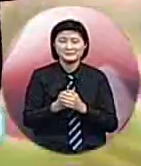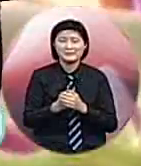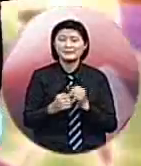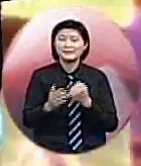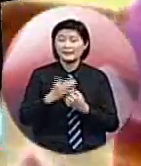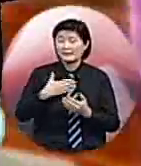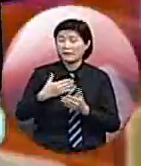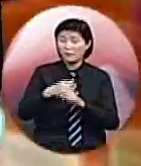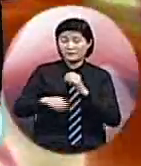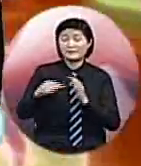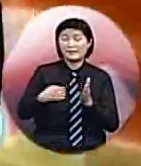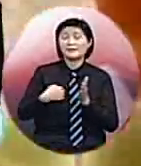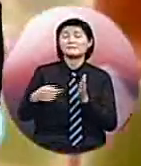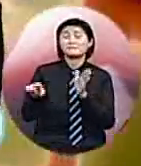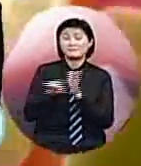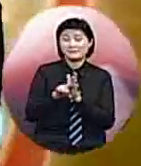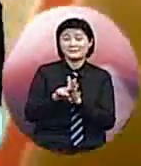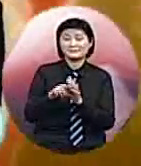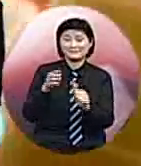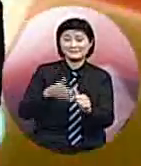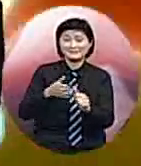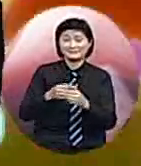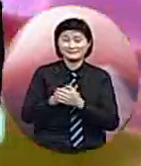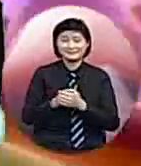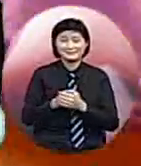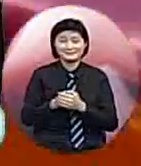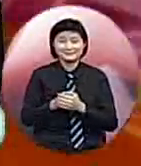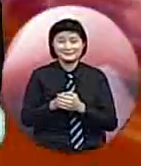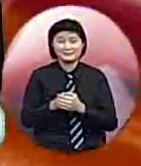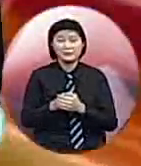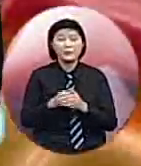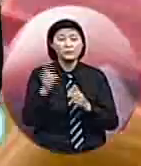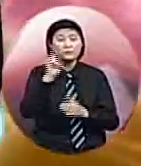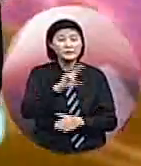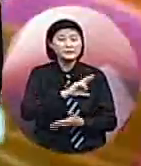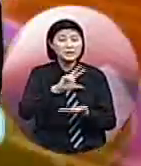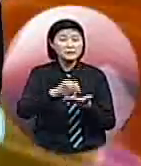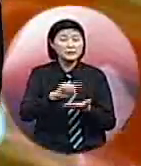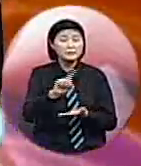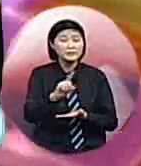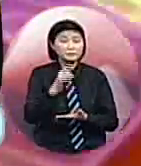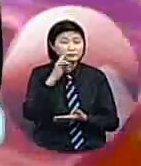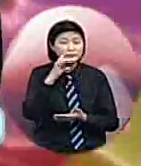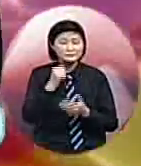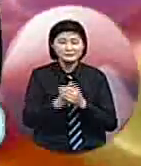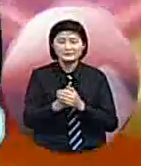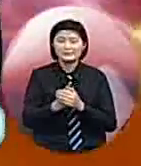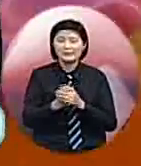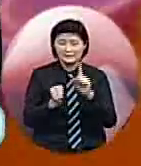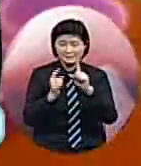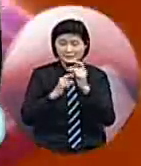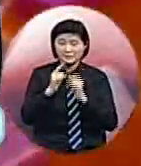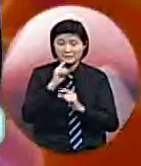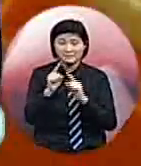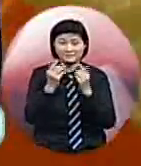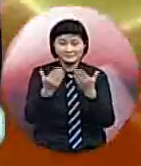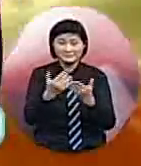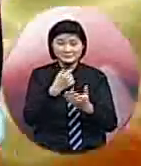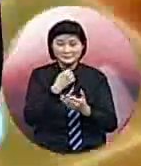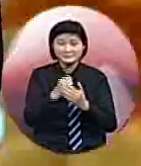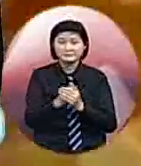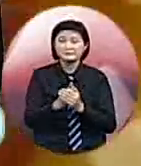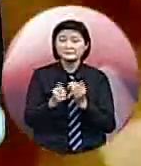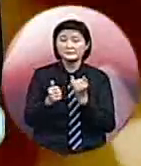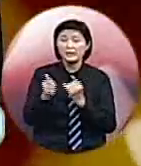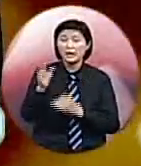나를 믿어, 나를. 그러니까 우리 어머님을 믿어야 돼. 근데 오늘 어떤 노래 하실 건가? 아까. 예, 한마디만 더 할게요. 예. 그리고 그때 예.